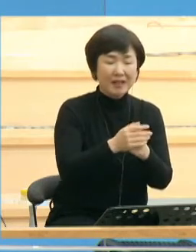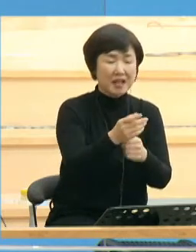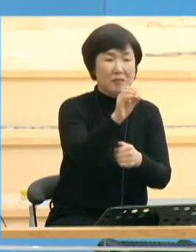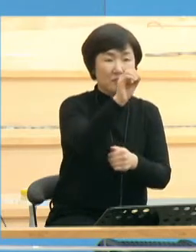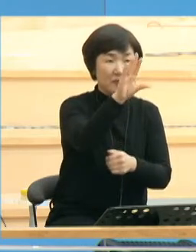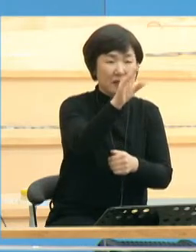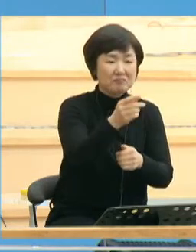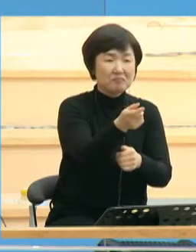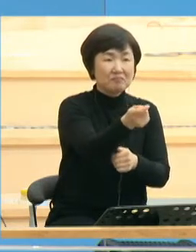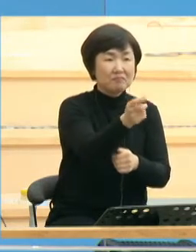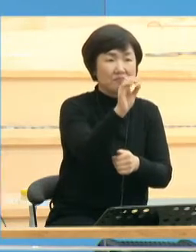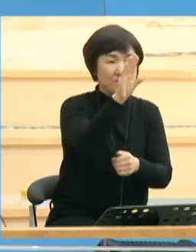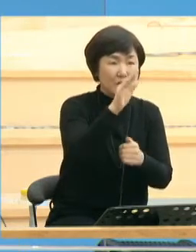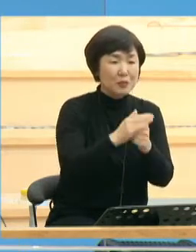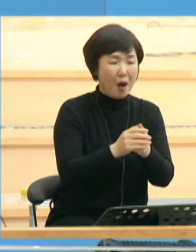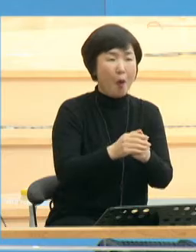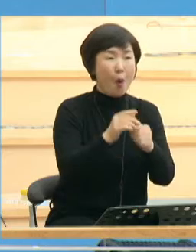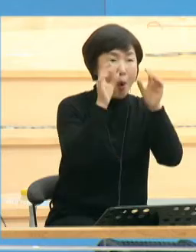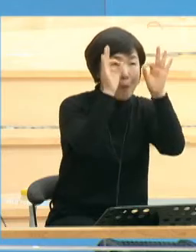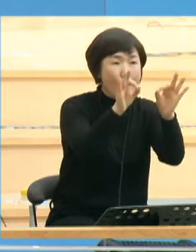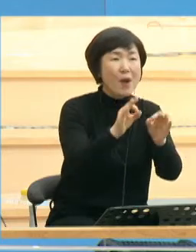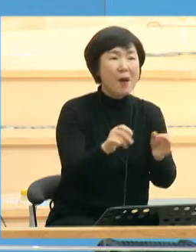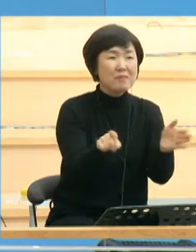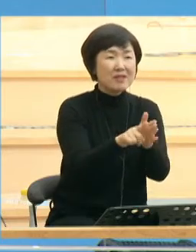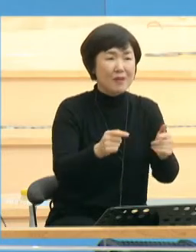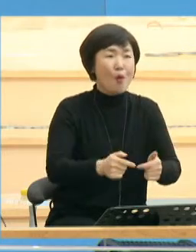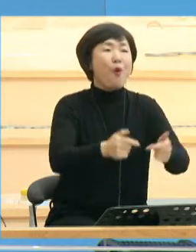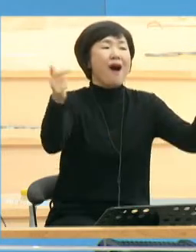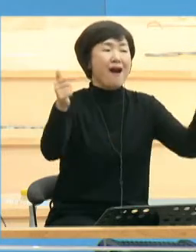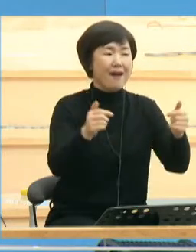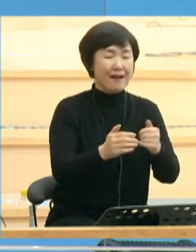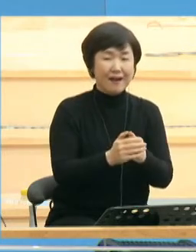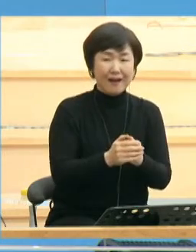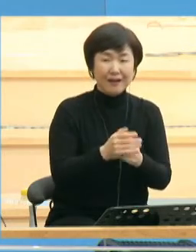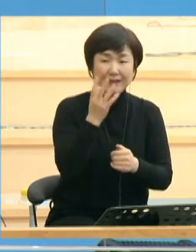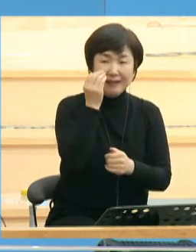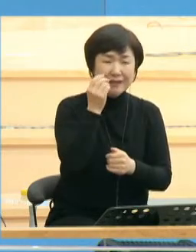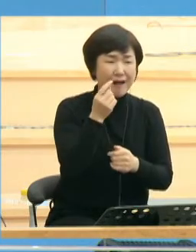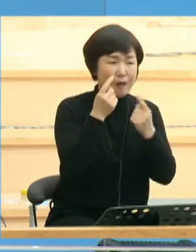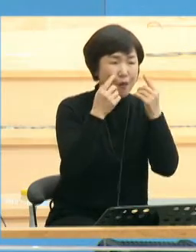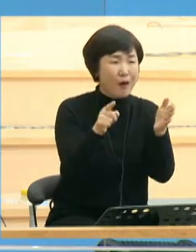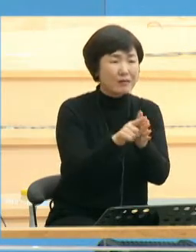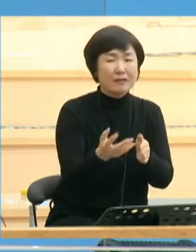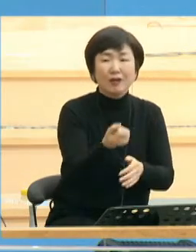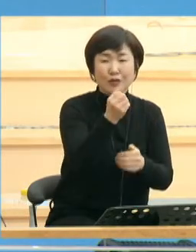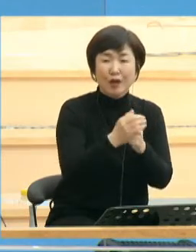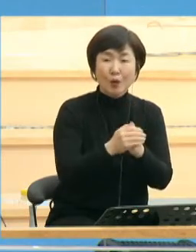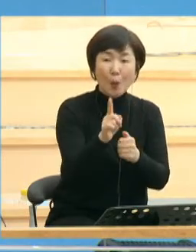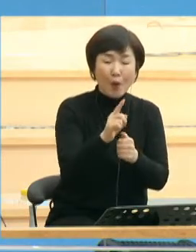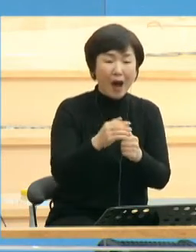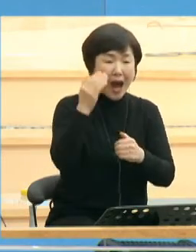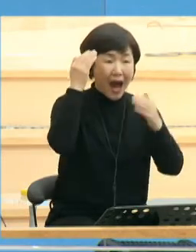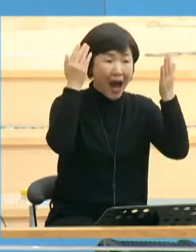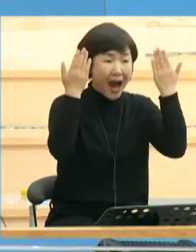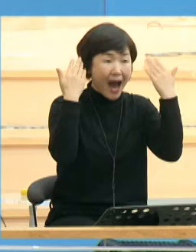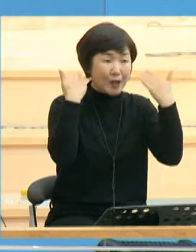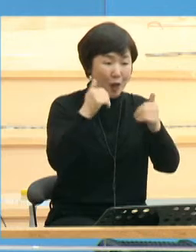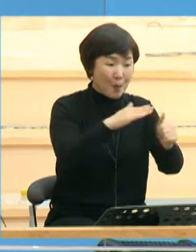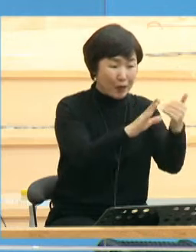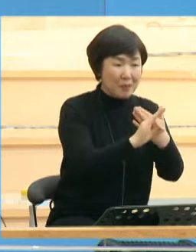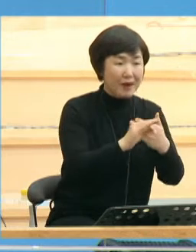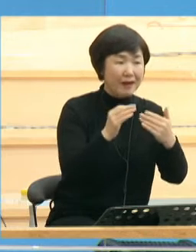미에 그럼 이 과학 자랄 것은 이상한 학식 마치 모아 똑같냐 하면 우리가 아이들을 학교에 만 보내면 아이가 성적우수